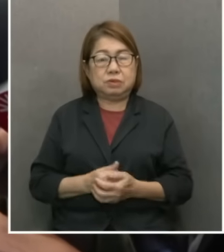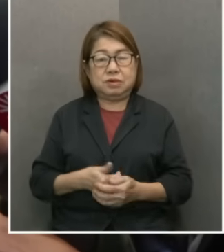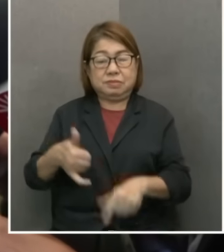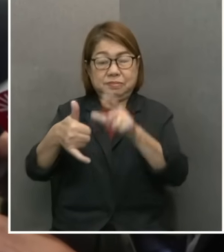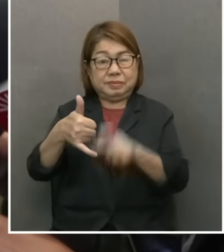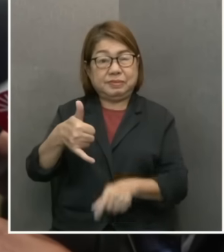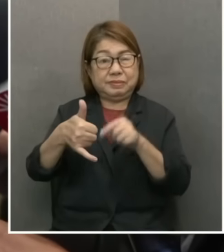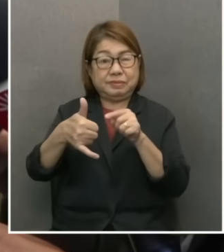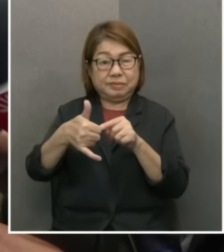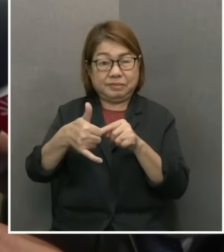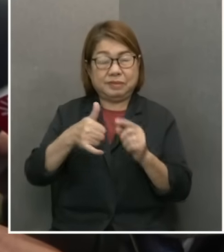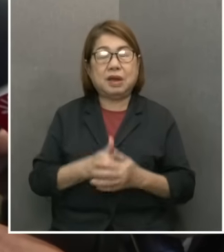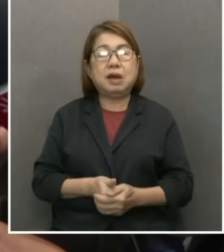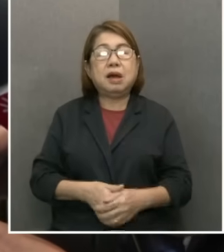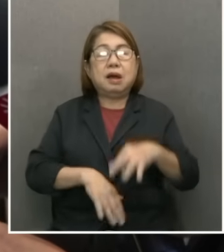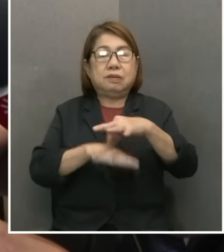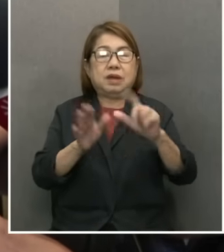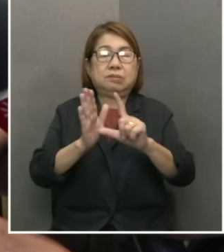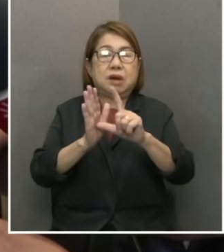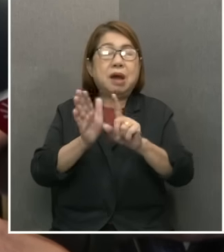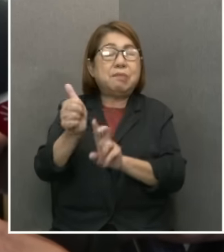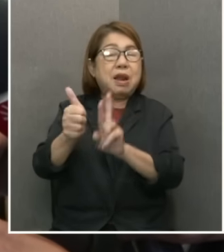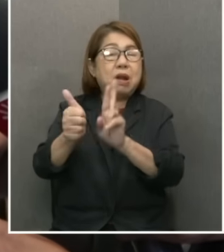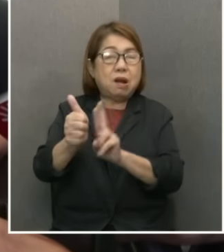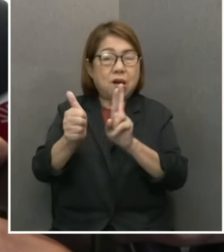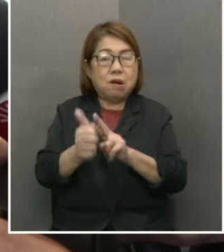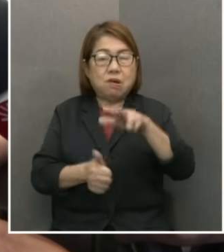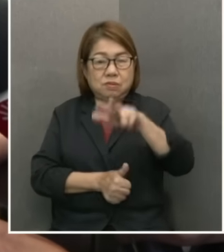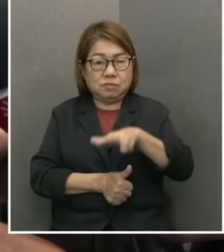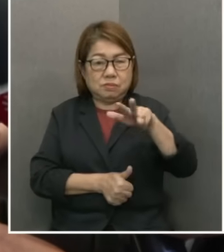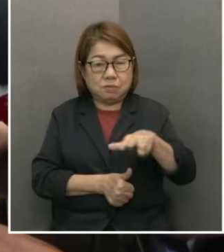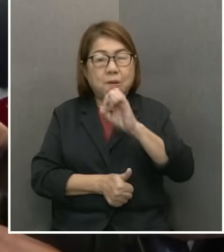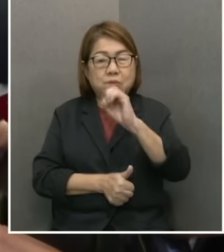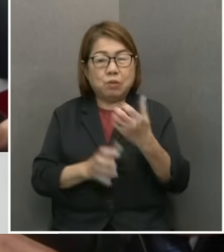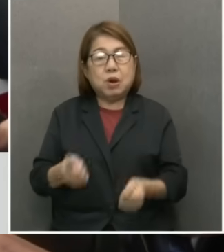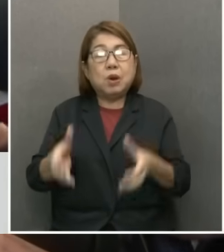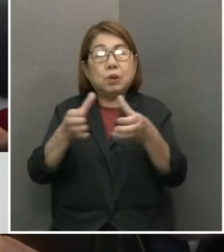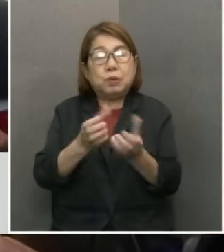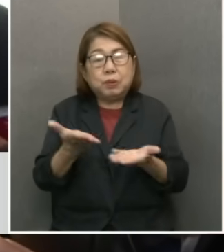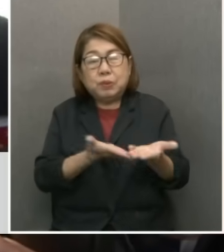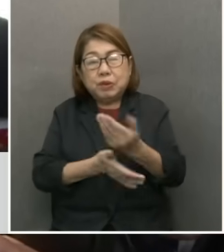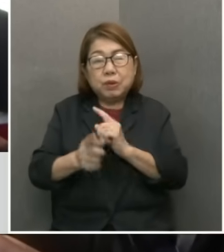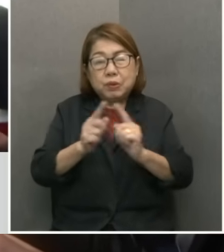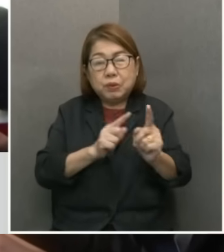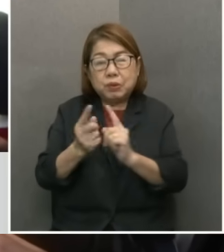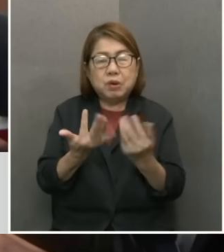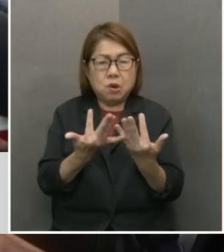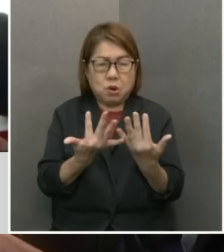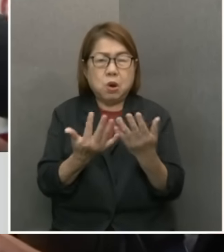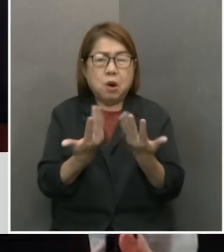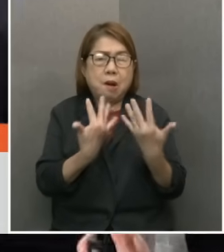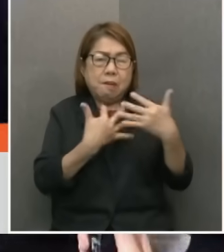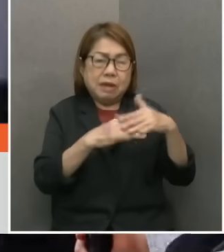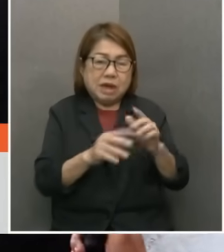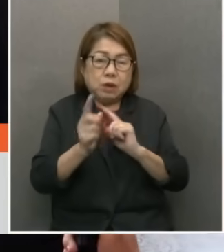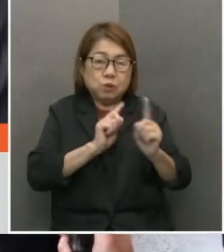ภูมิธรรมเวชยชัยรองหัวหน้าพรรคเพื่อไทยย้ำว่าขณะนี้คณะเจรจายังอยู่ระหว่างการประสานงานพูดคุยรวม